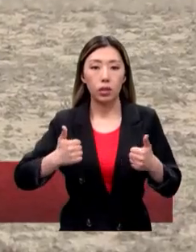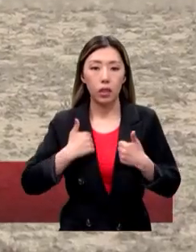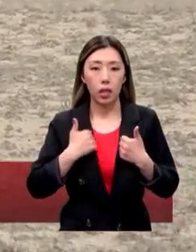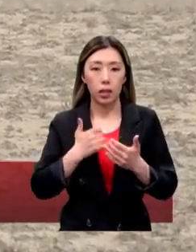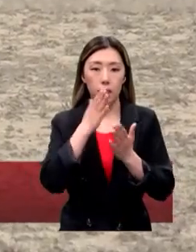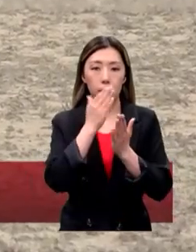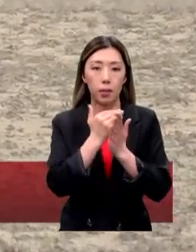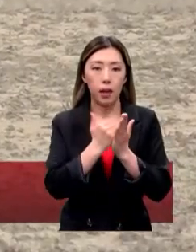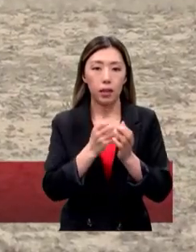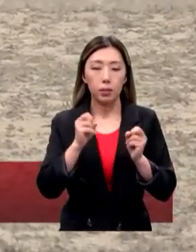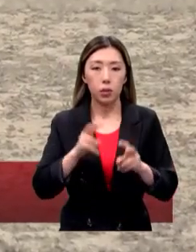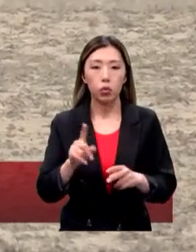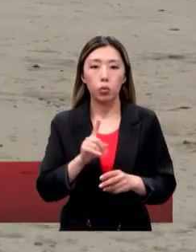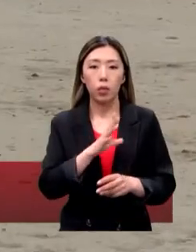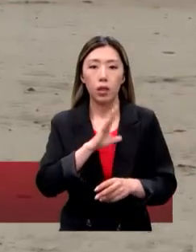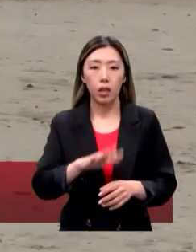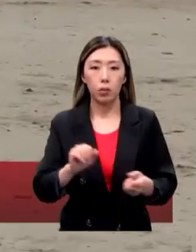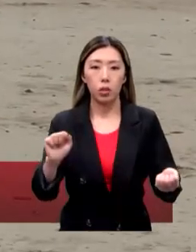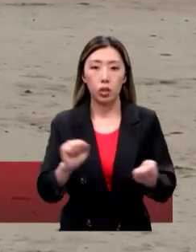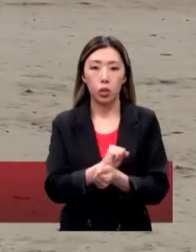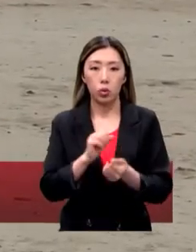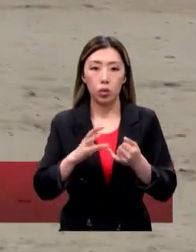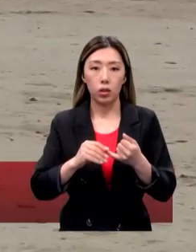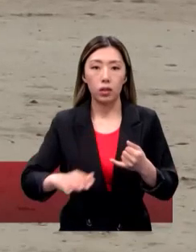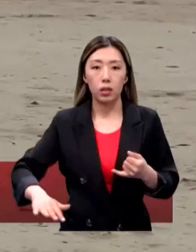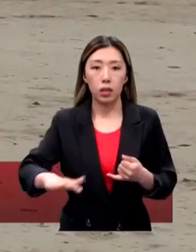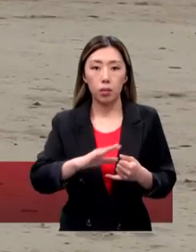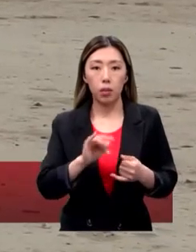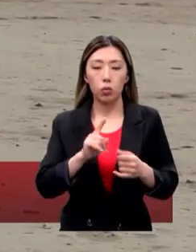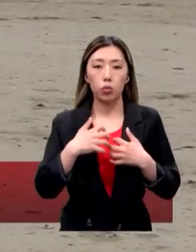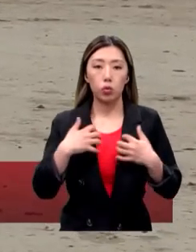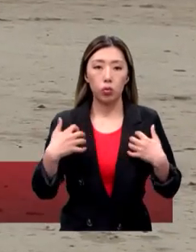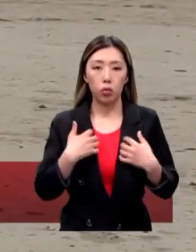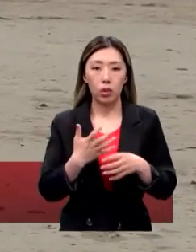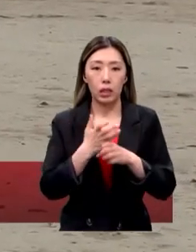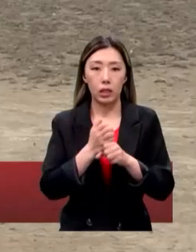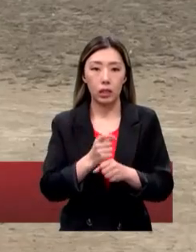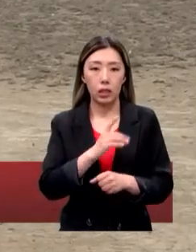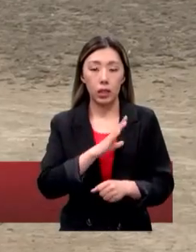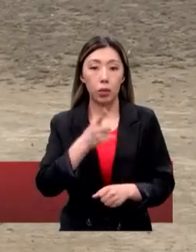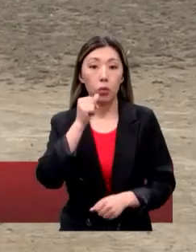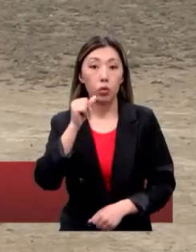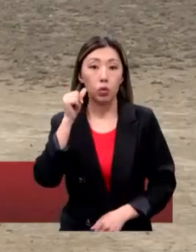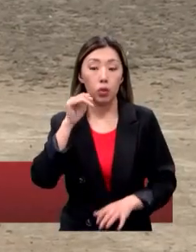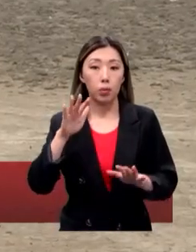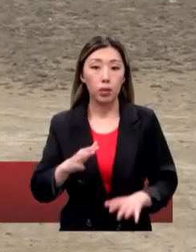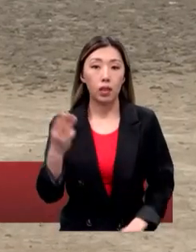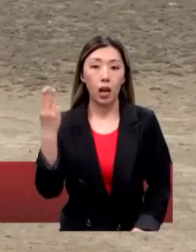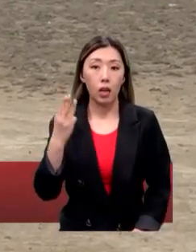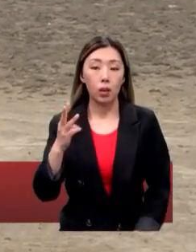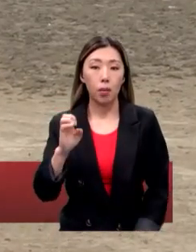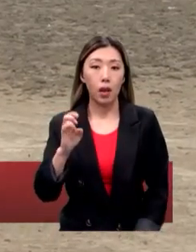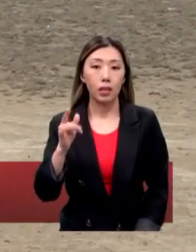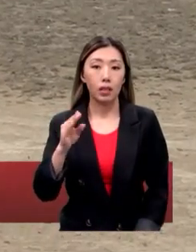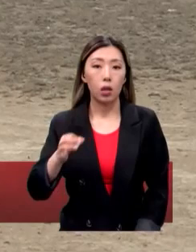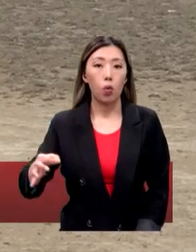для недопущения подобной ситуации, заявил Ербол Карашукеев. Напомню, в прошлом году, по официальным данным, только в Мангыстауской области погибли